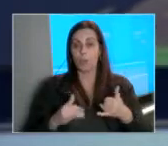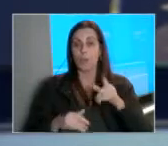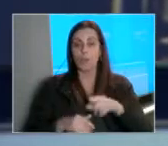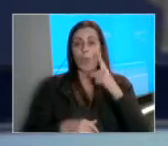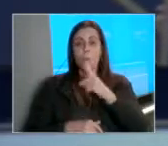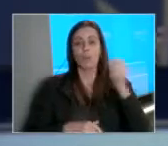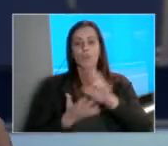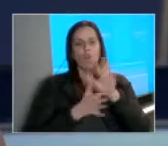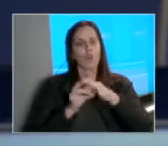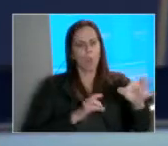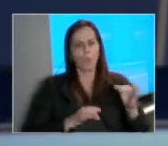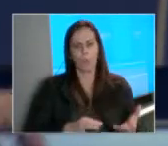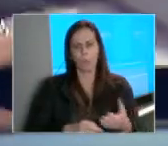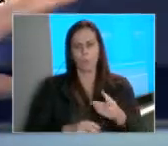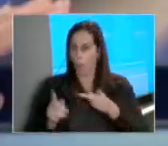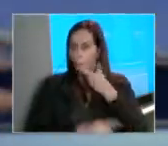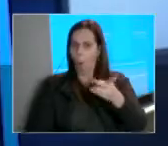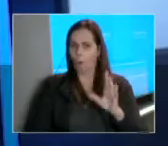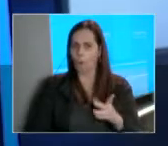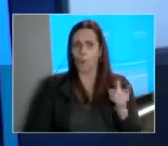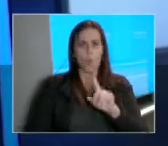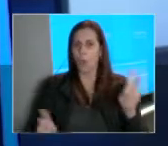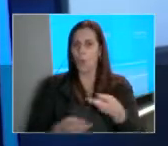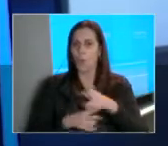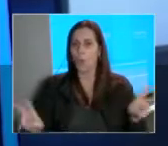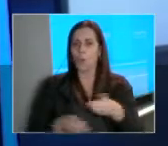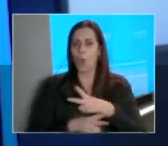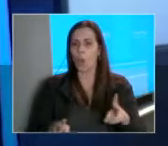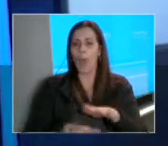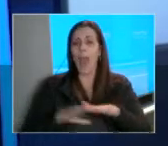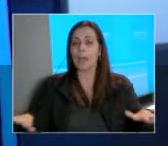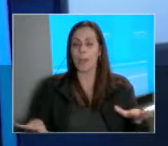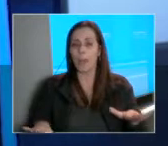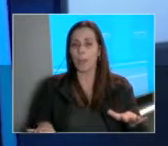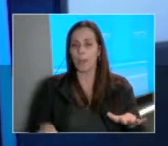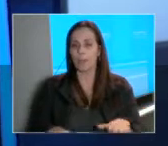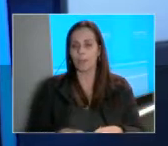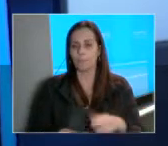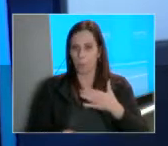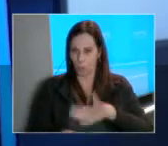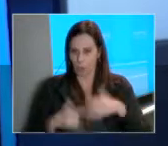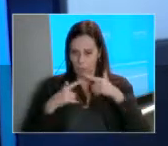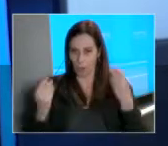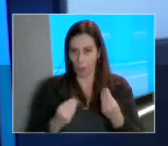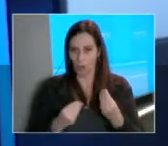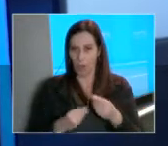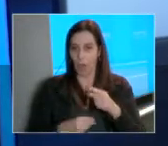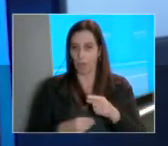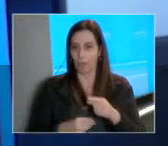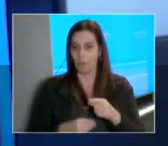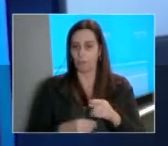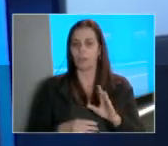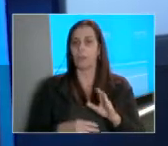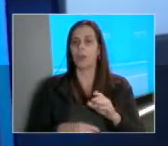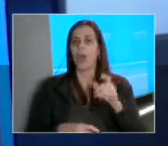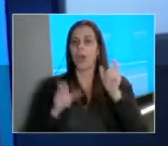עומד על 113. הוא חורג, אז הוא לא יכול, הוא לא יכול. האדמה הזאת... רגע, אני רוצה להסביר משהו, כי אתה מאבד את